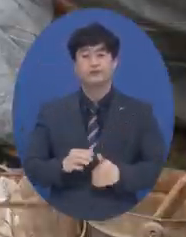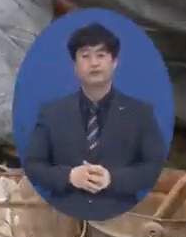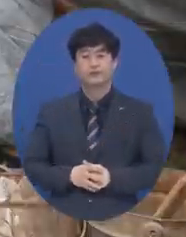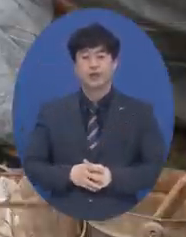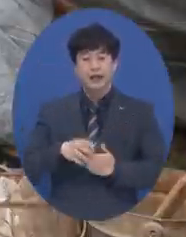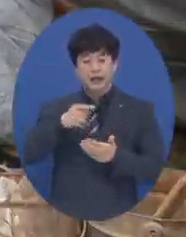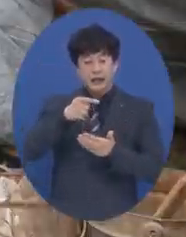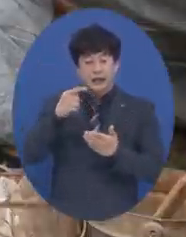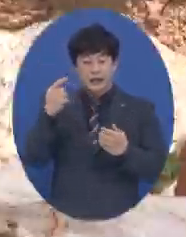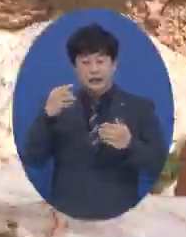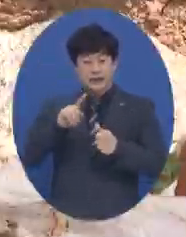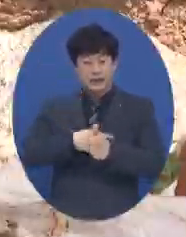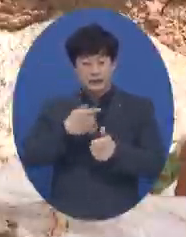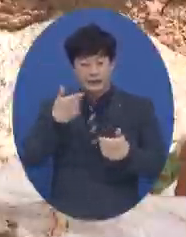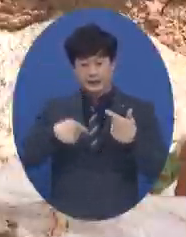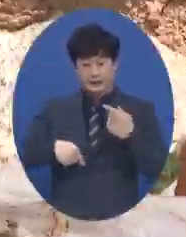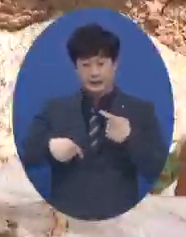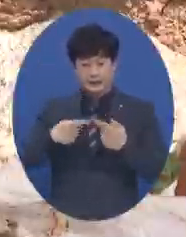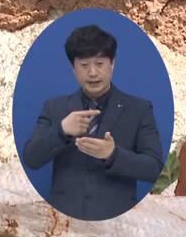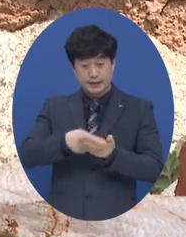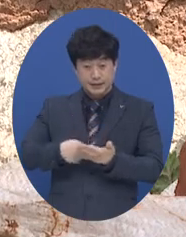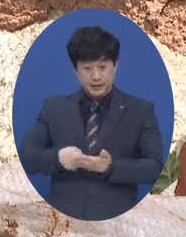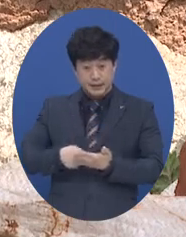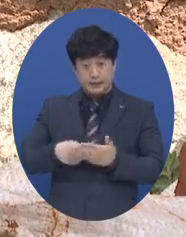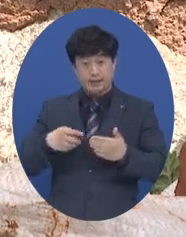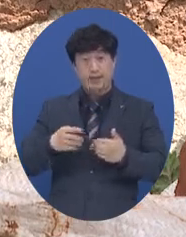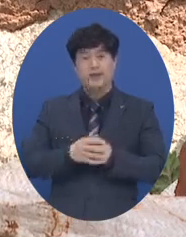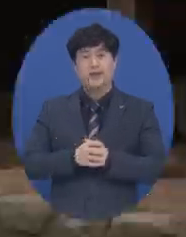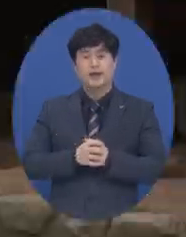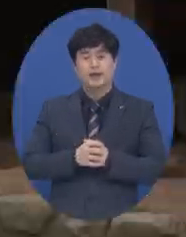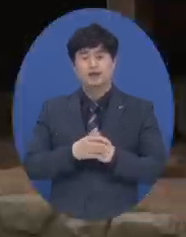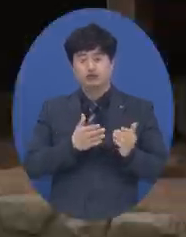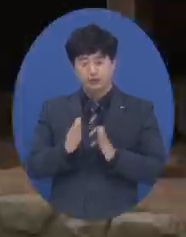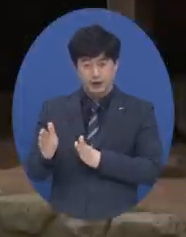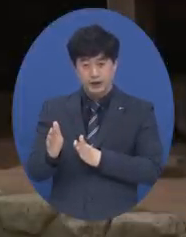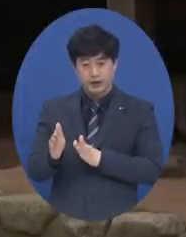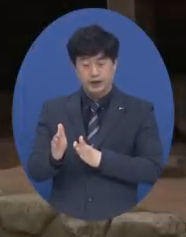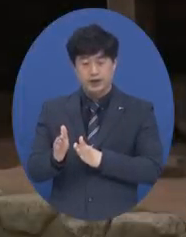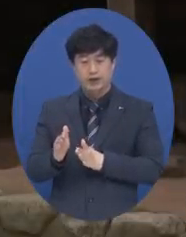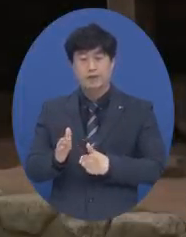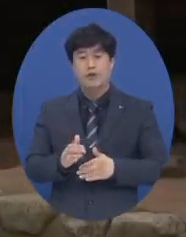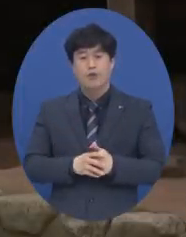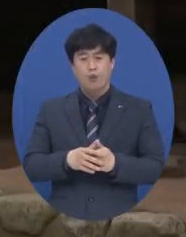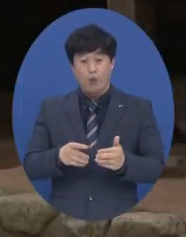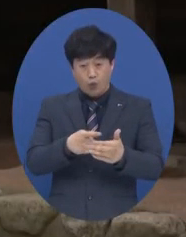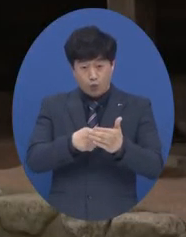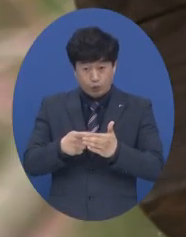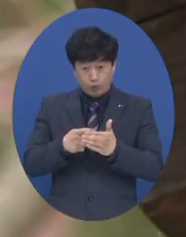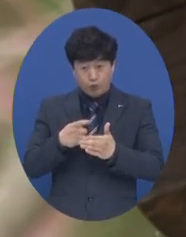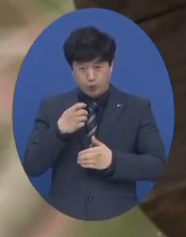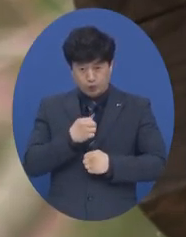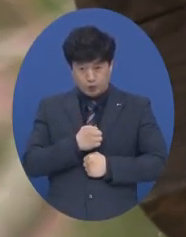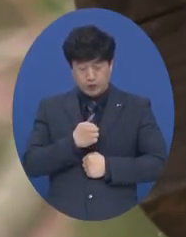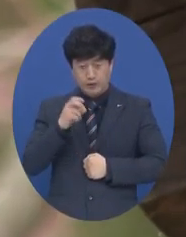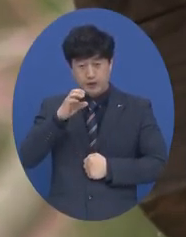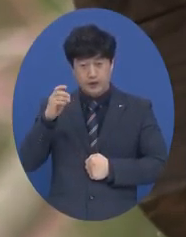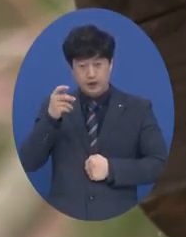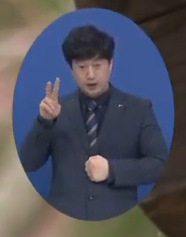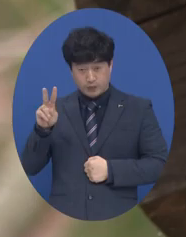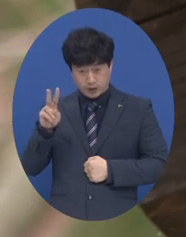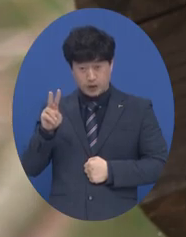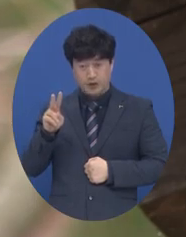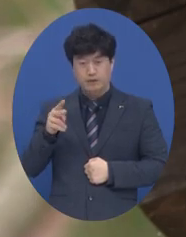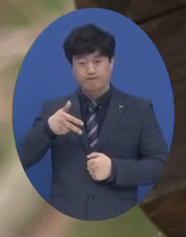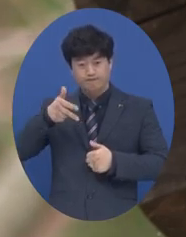재해로부터 만반의 준비를 하고 2 굴에 취약한 문화재 실 cctv 를 설치하는 등 보건 뿐 아니라 안전점검 까지